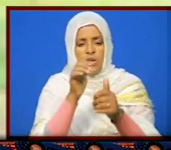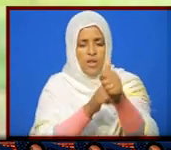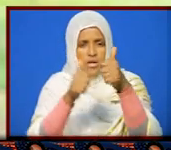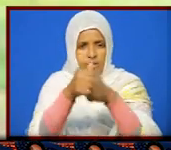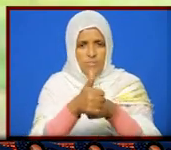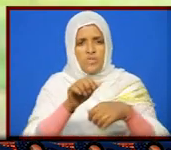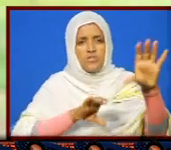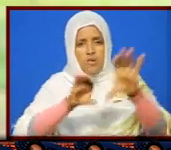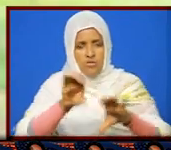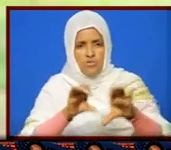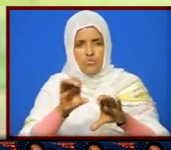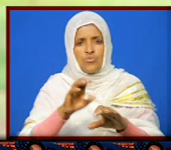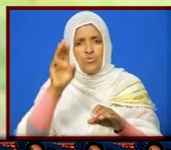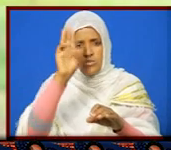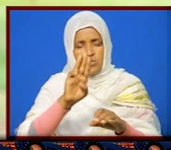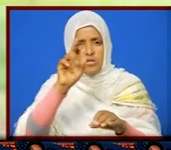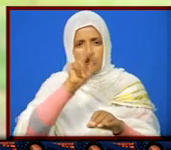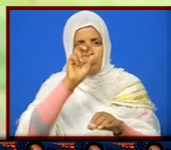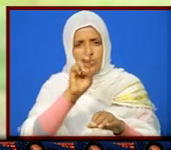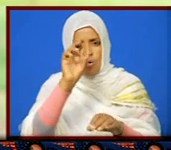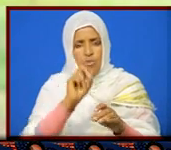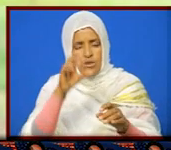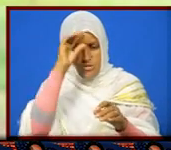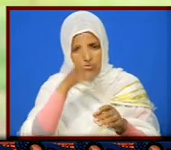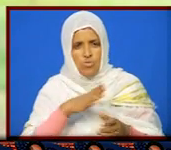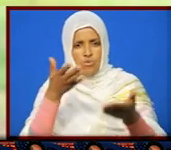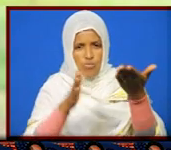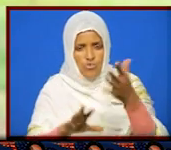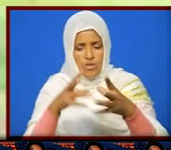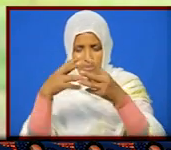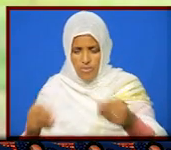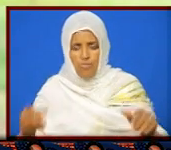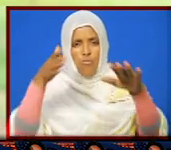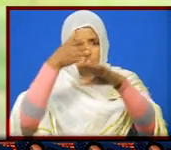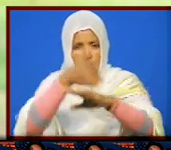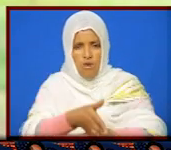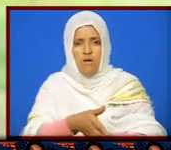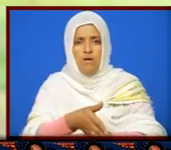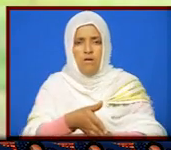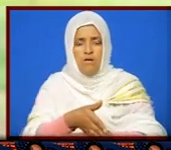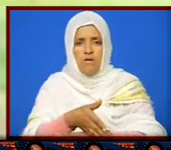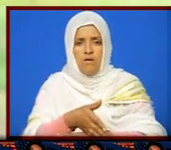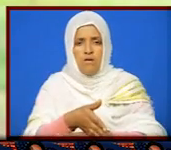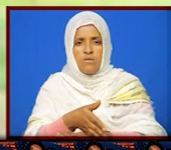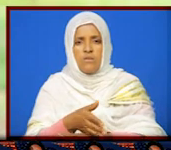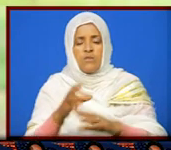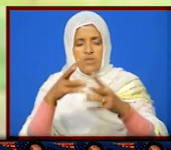ምን ብሎ ተናግሯል? ቀደም ሲል ሲያደርጉት ሰዱቃውያን ሰው ከሞተ ከፈረሰ ከበሰበሰ በኋላ